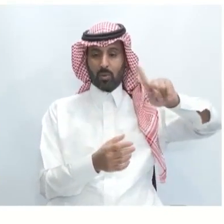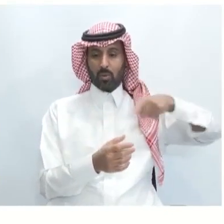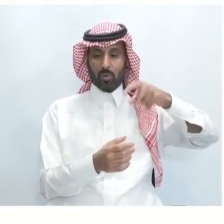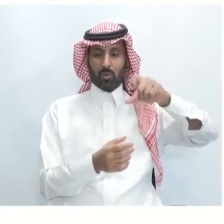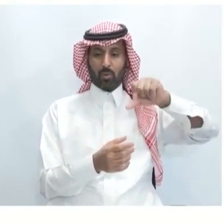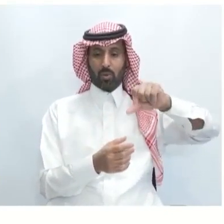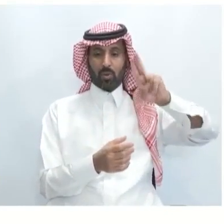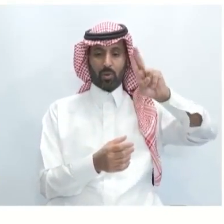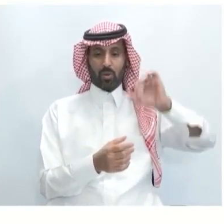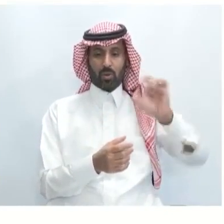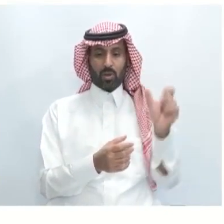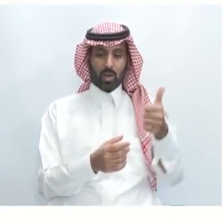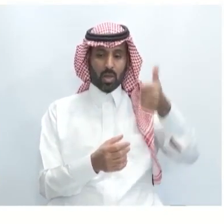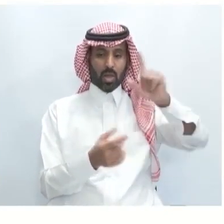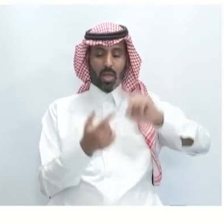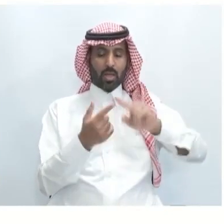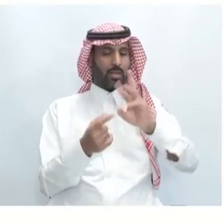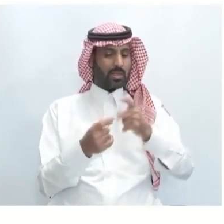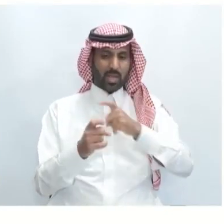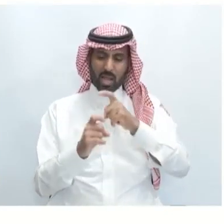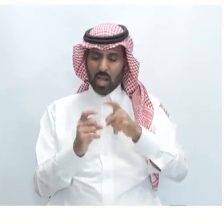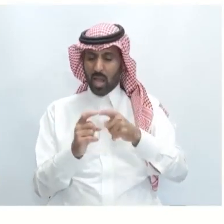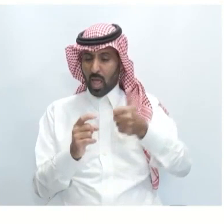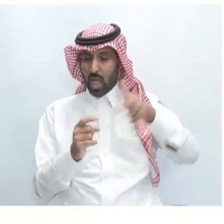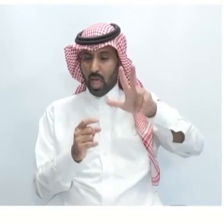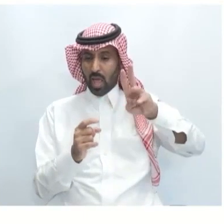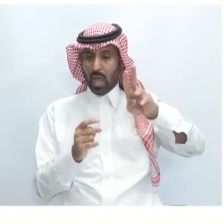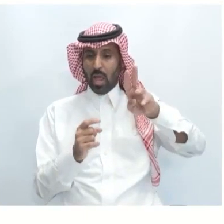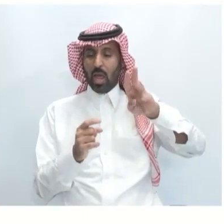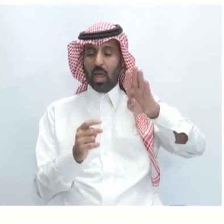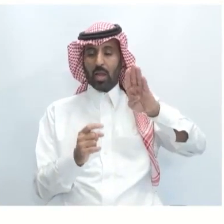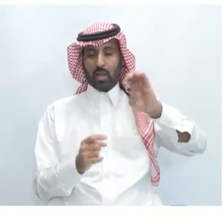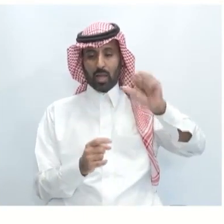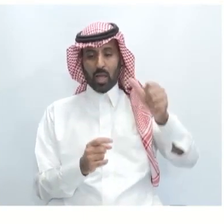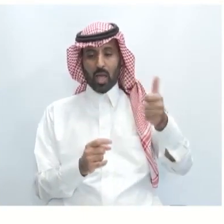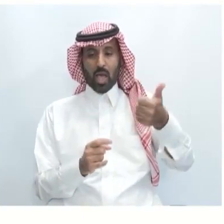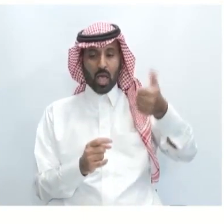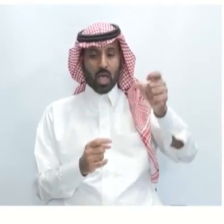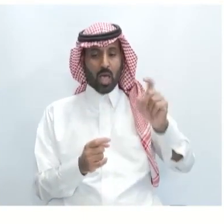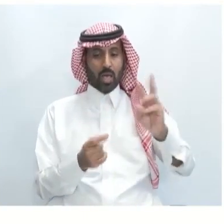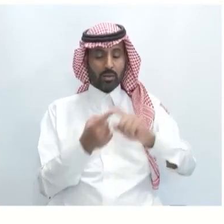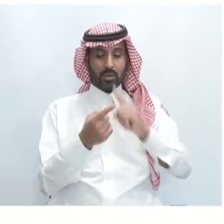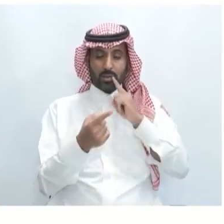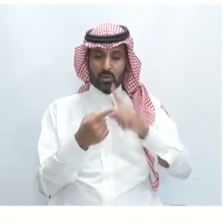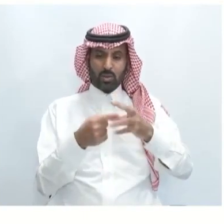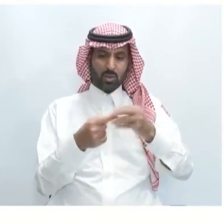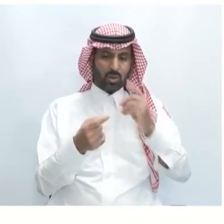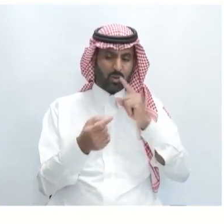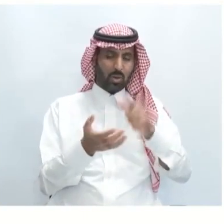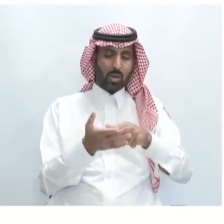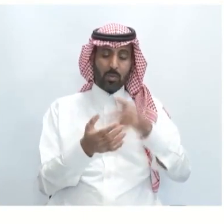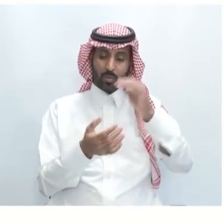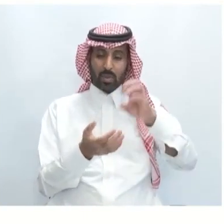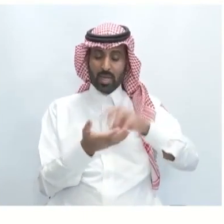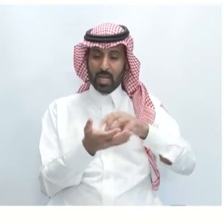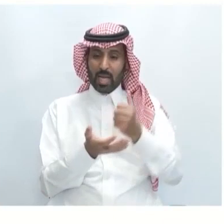الان حدد الالكانات غير القطبيه ومجموعات الهيدروكسيل القطبيه و المجموعات الحمضيه والقاعديه